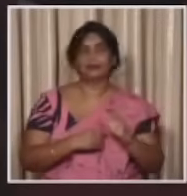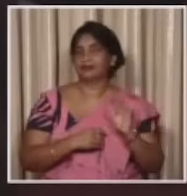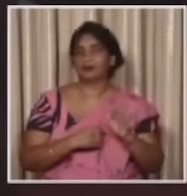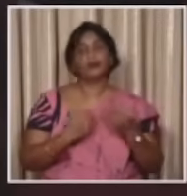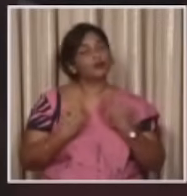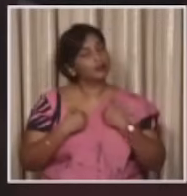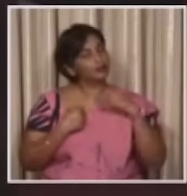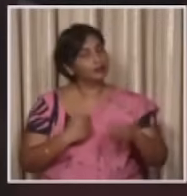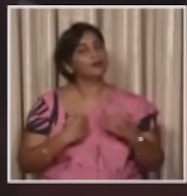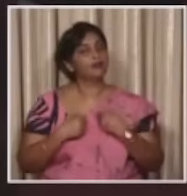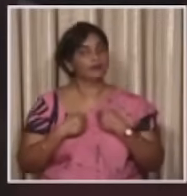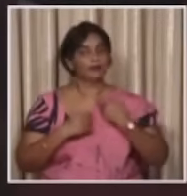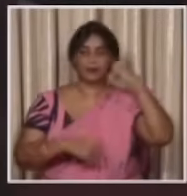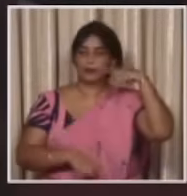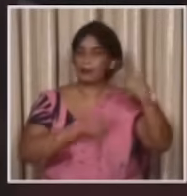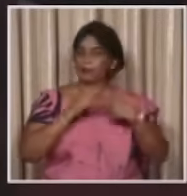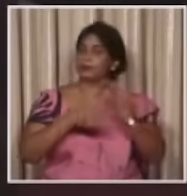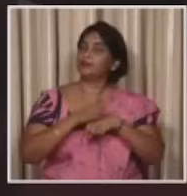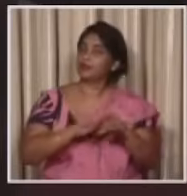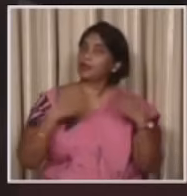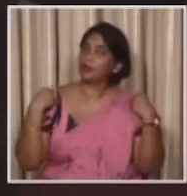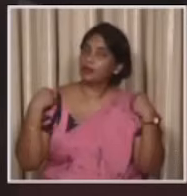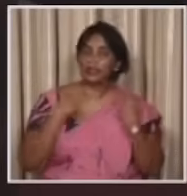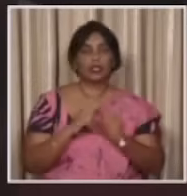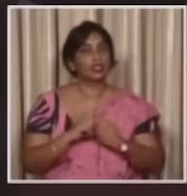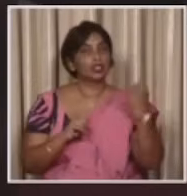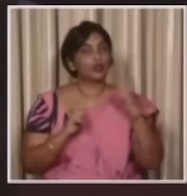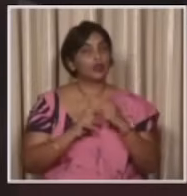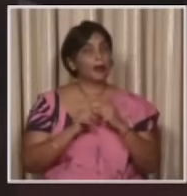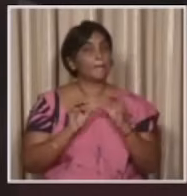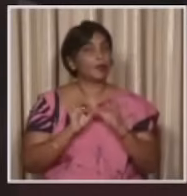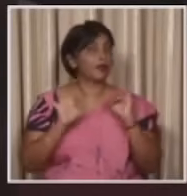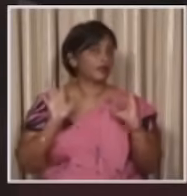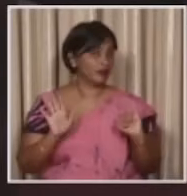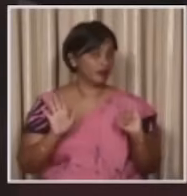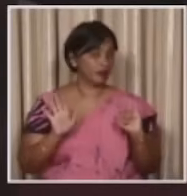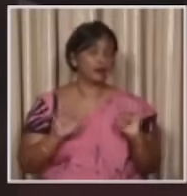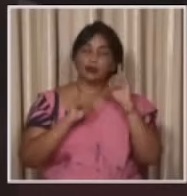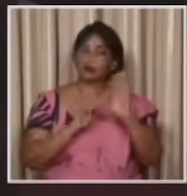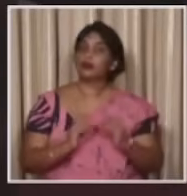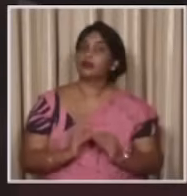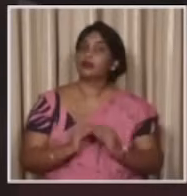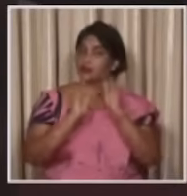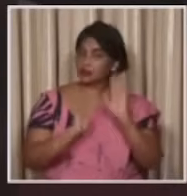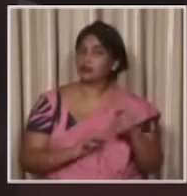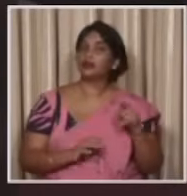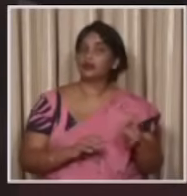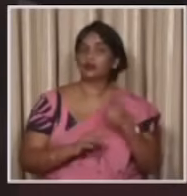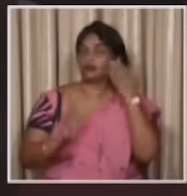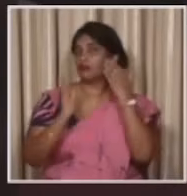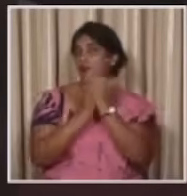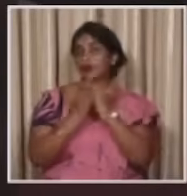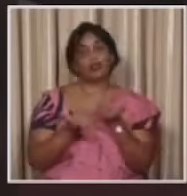අපේ තියෙන සම්ප්‍රේෂණ ටික, යටිතල පහසුකම් ටික දියුණු කරන්න ඩොලර් බිලියන 6ක් යනවා. ඒ සංවර්ධන කරන්න තියෙන විභවයන්